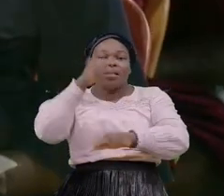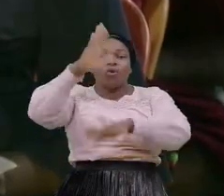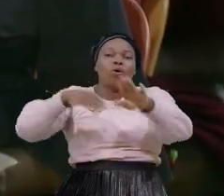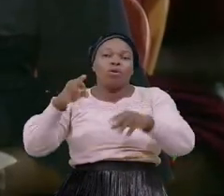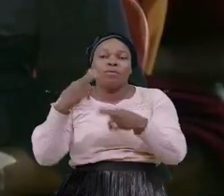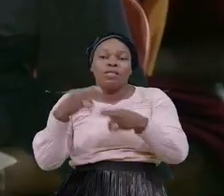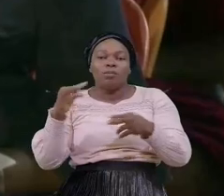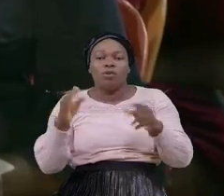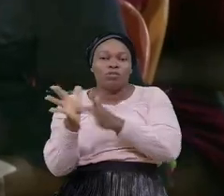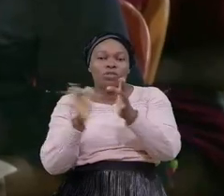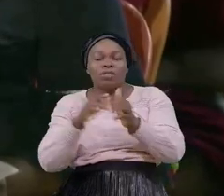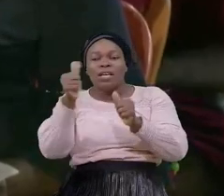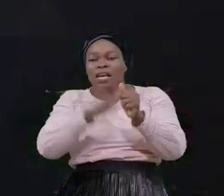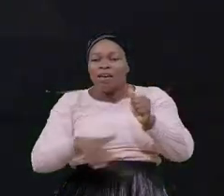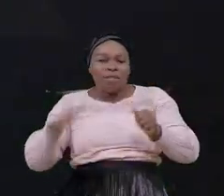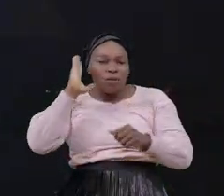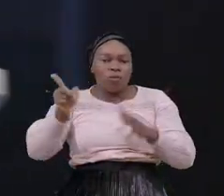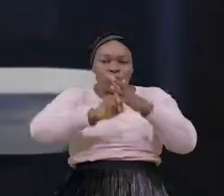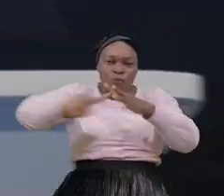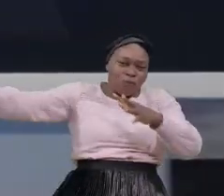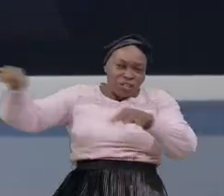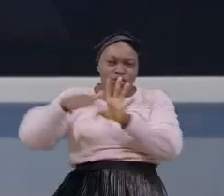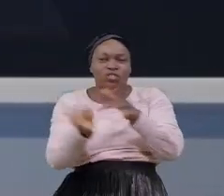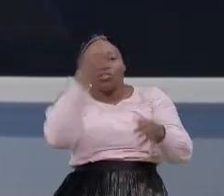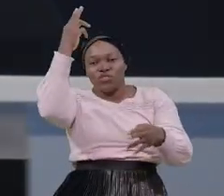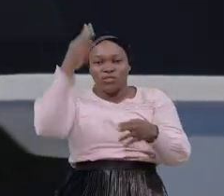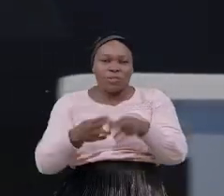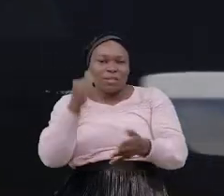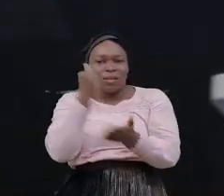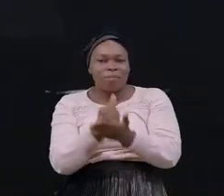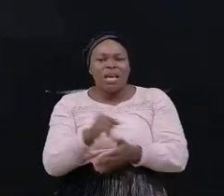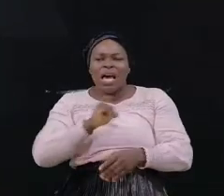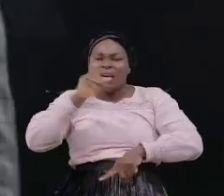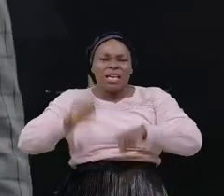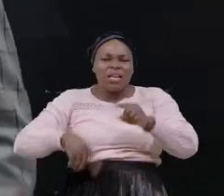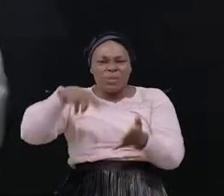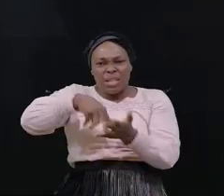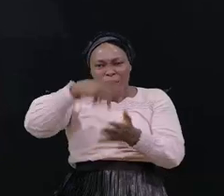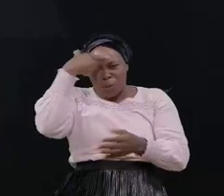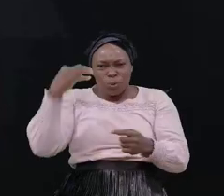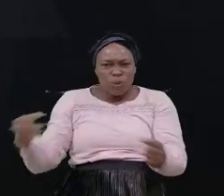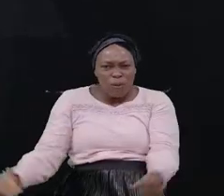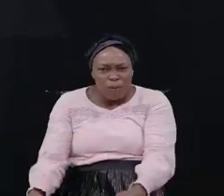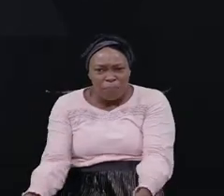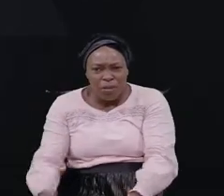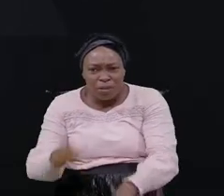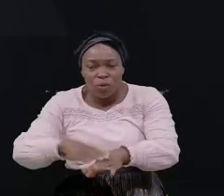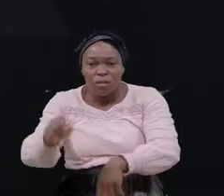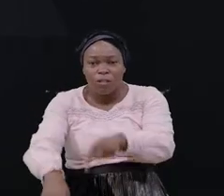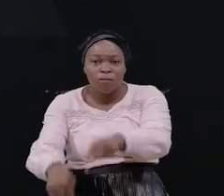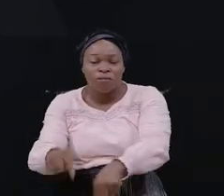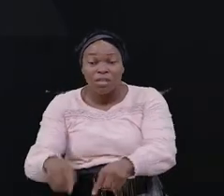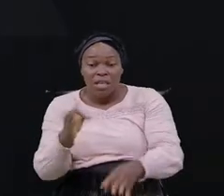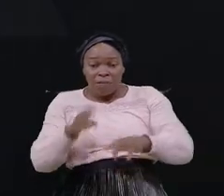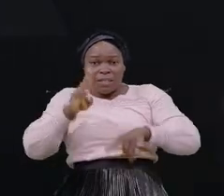chose là va disparaître. Je ne peux pas me tenir debout. J'ai les douleurs d'arthrite. Dès que je m'assieds, je ne peux